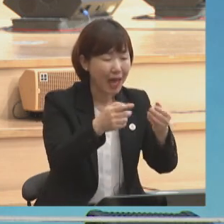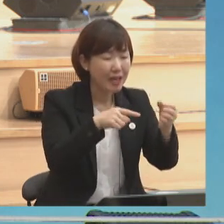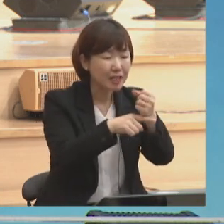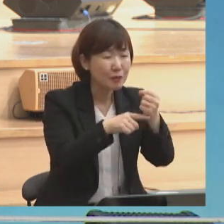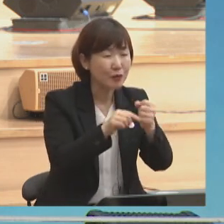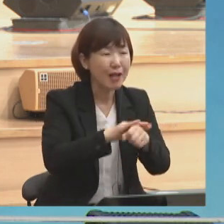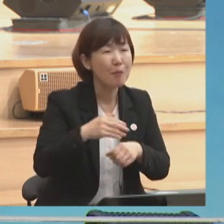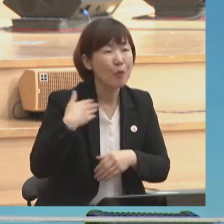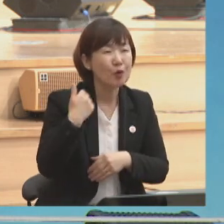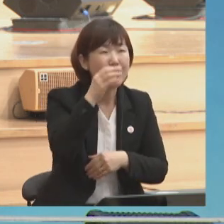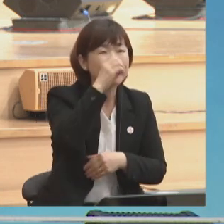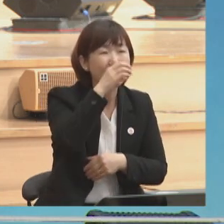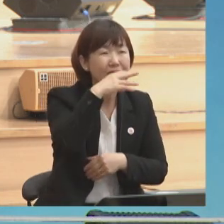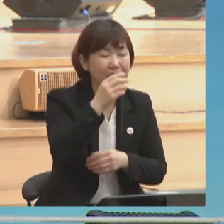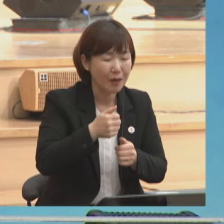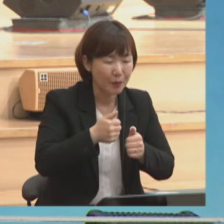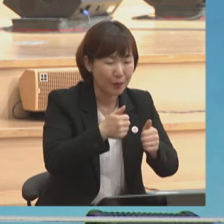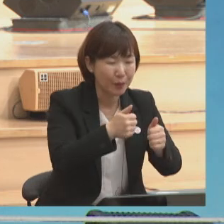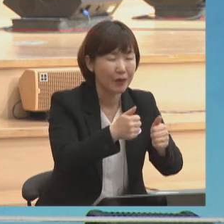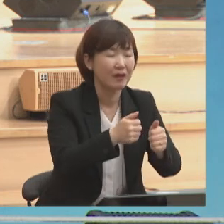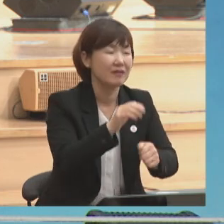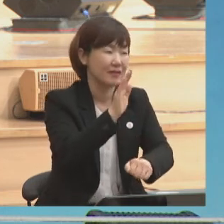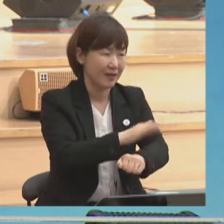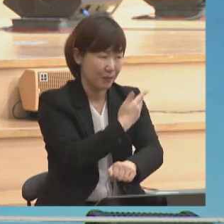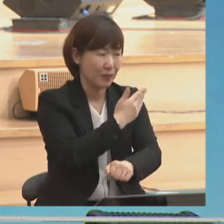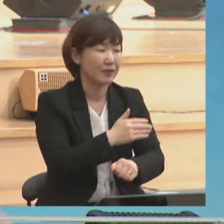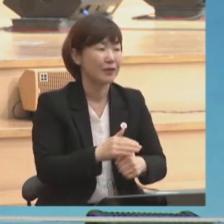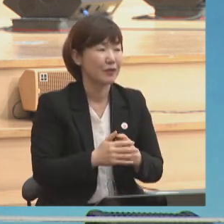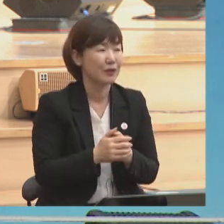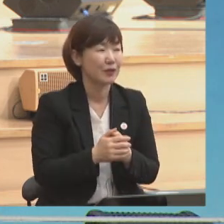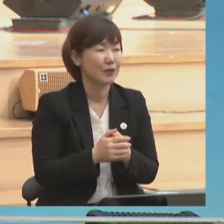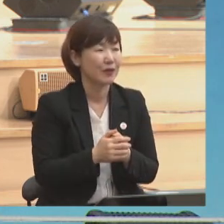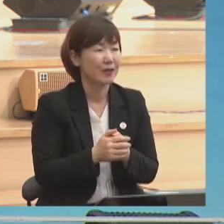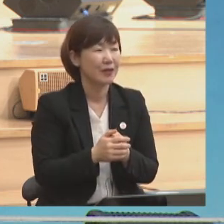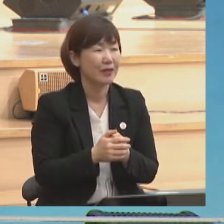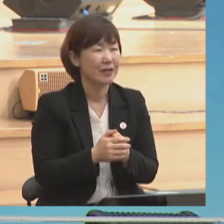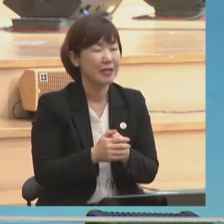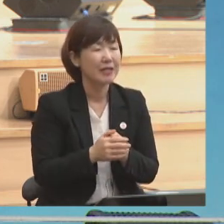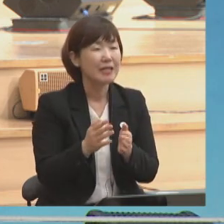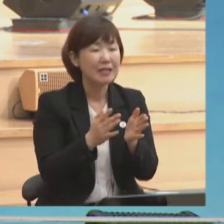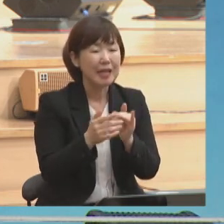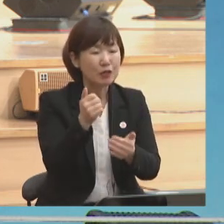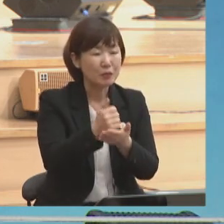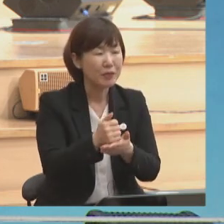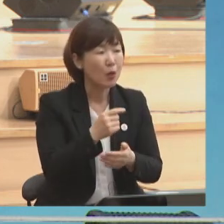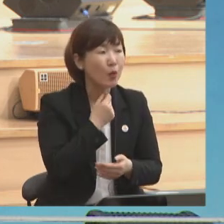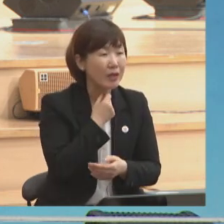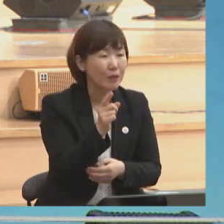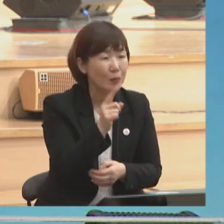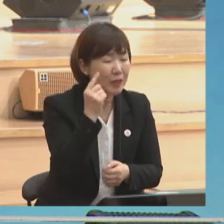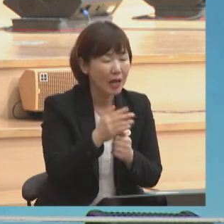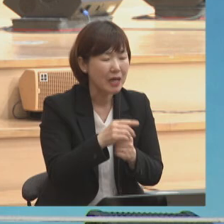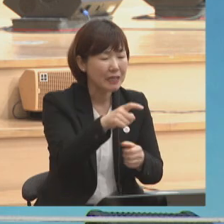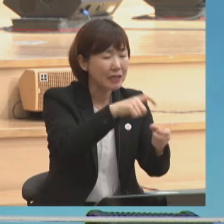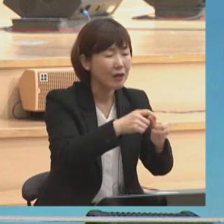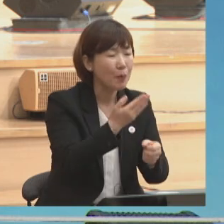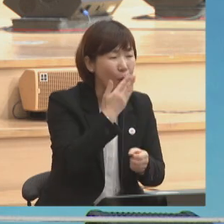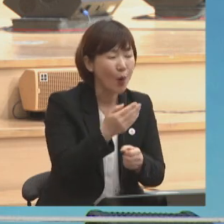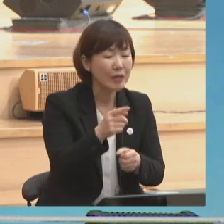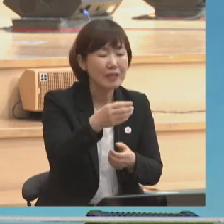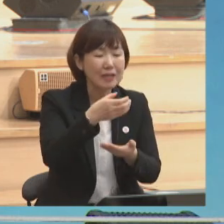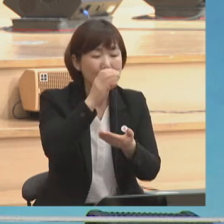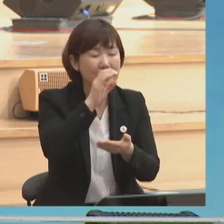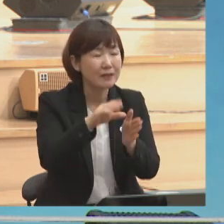한참 잘못 배웠어요. 그 신앙이에요. 주님이 원하는 게 뭐라고? 이 떡을 먹으며 이 잔을 마실 때마다